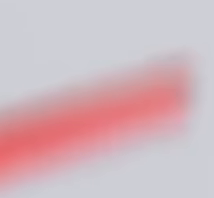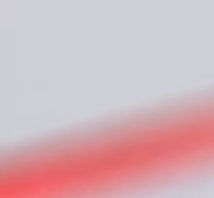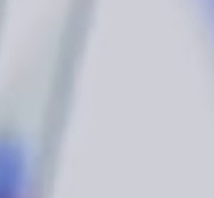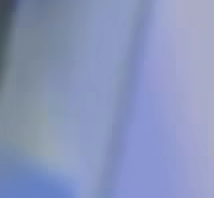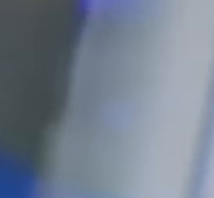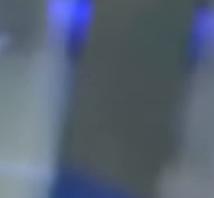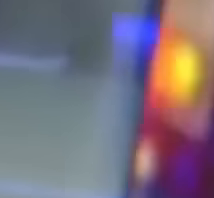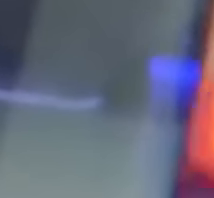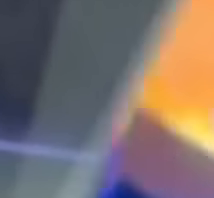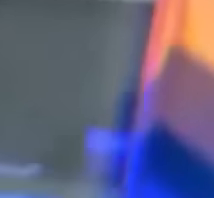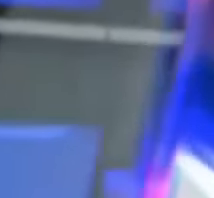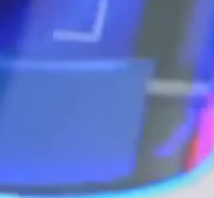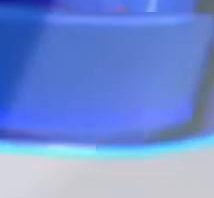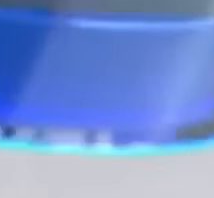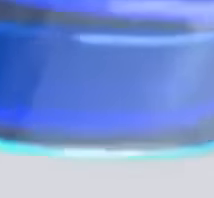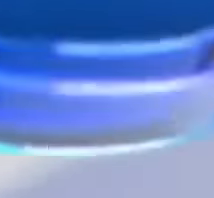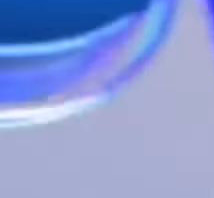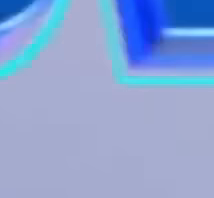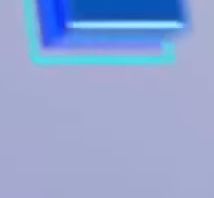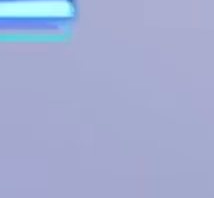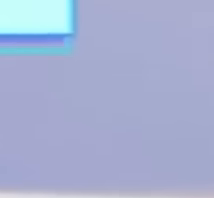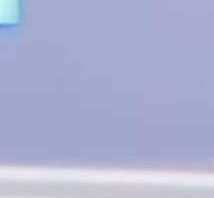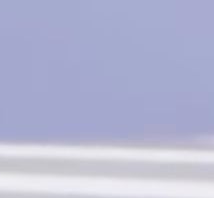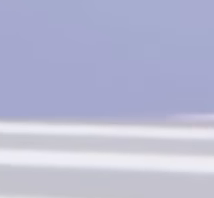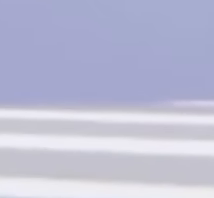kasama tayong magiging sasaki.